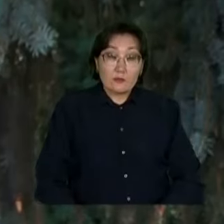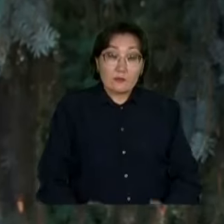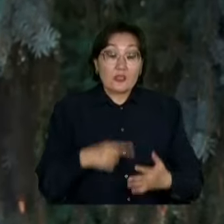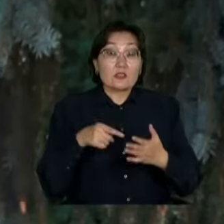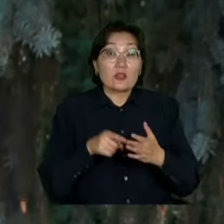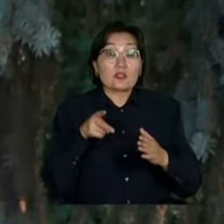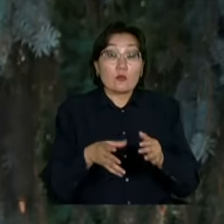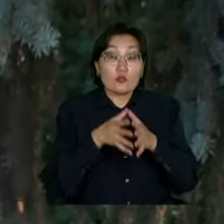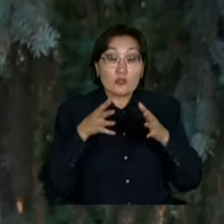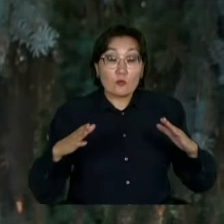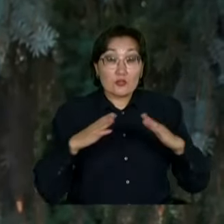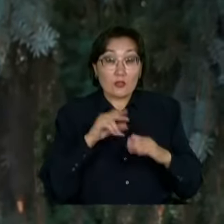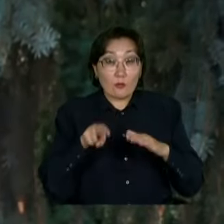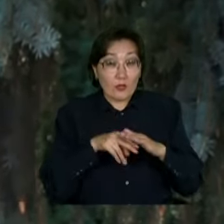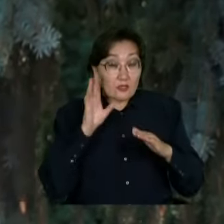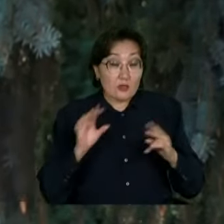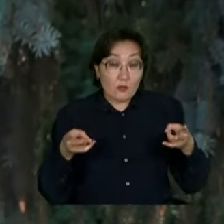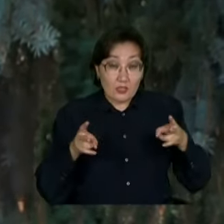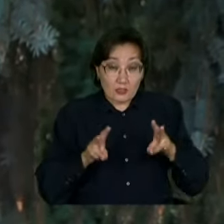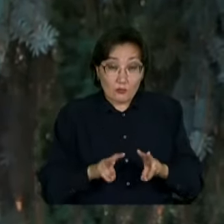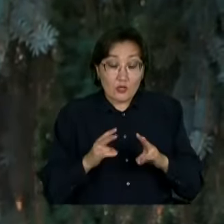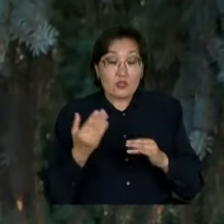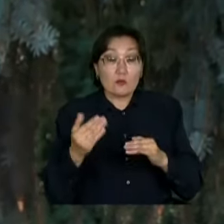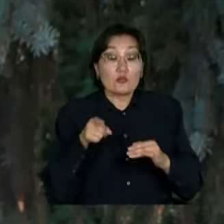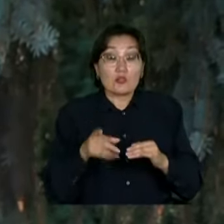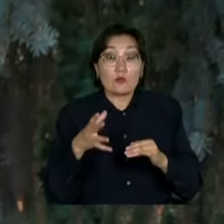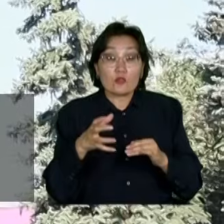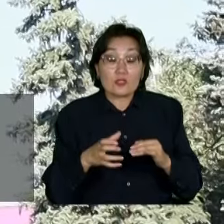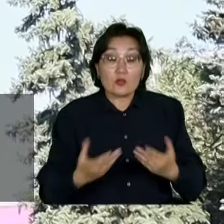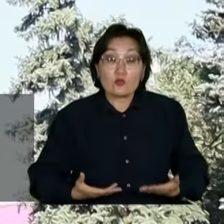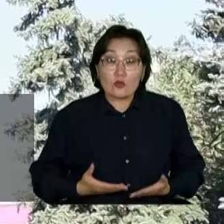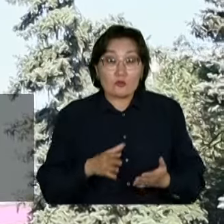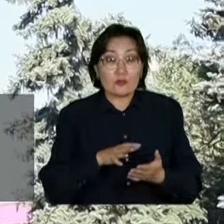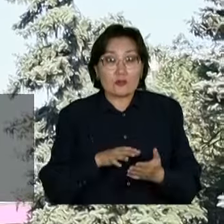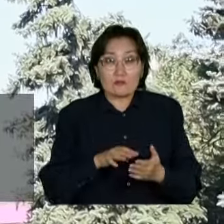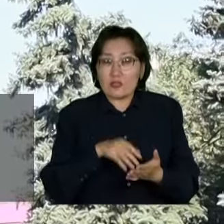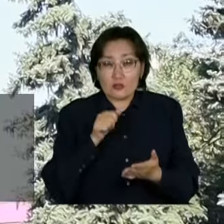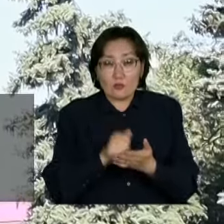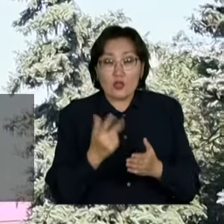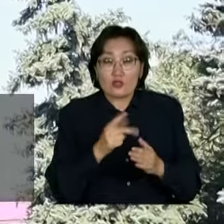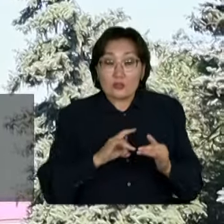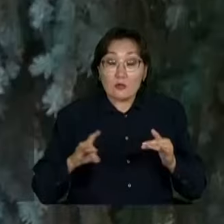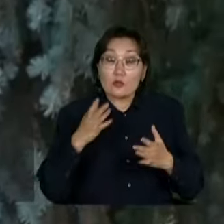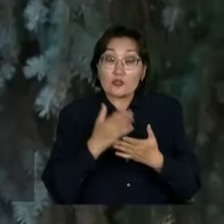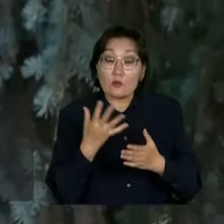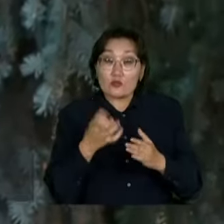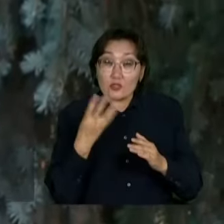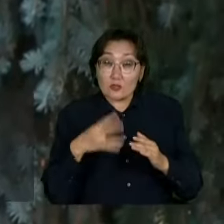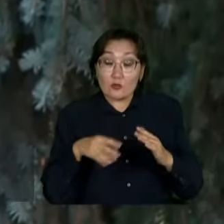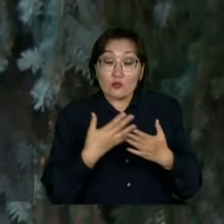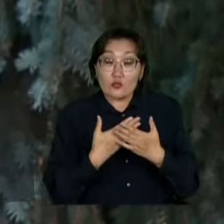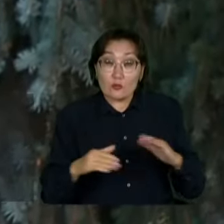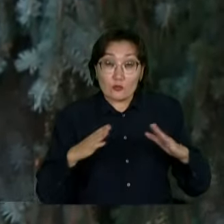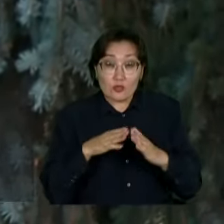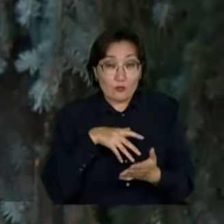Қалада 2000-нан астам үй су тасқынынан зардап шеккен, олардың 1500-і тұруға жарамсыз. Қазіргі таңда үш ауданда орналасқан 540-қа жуық